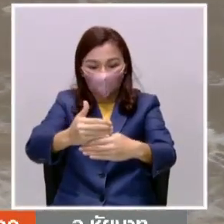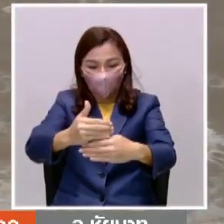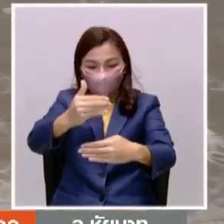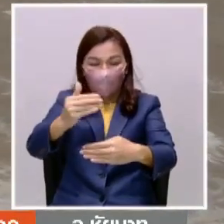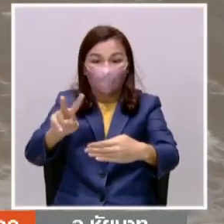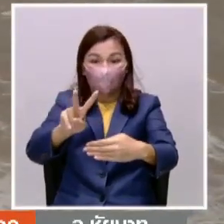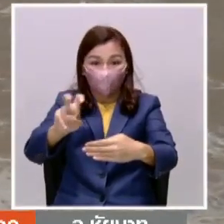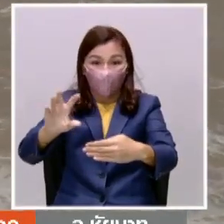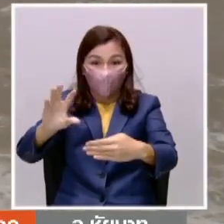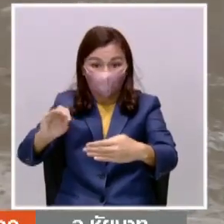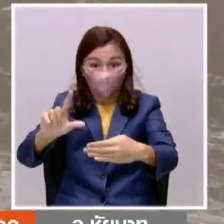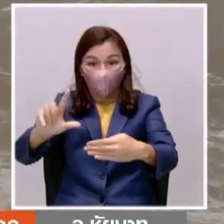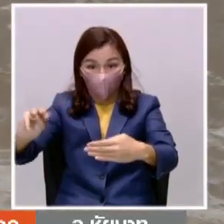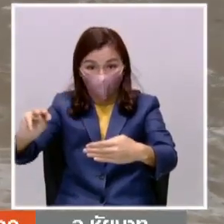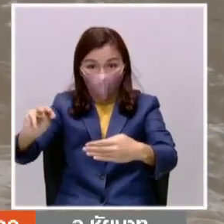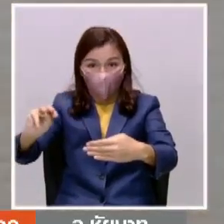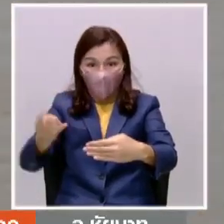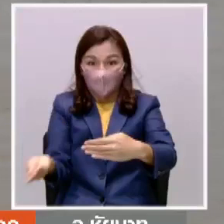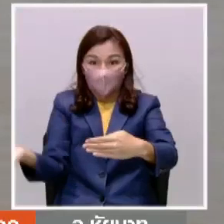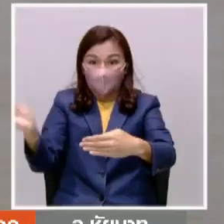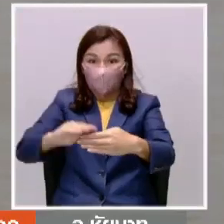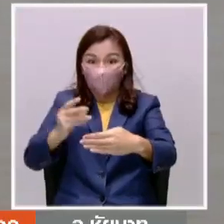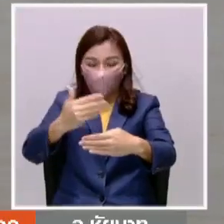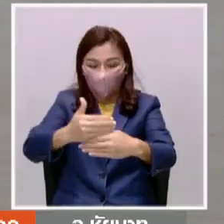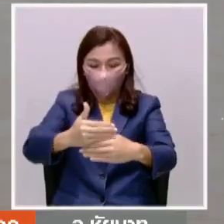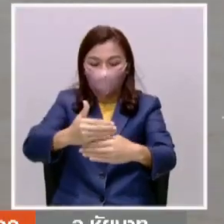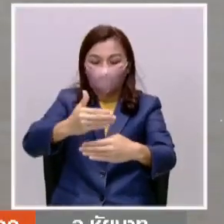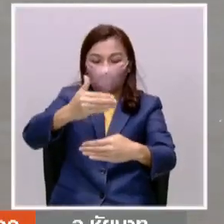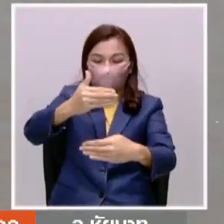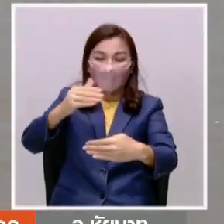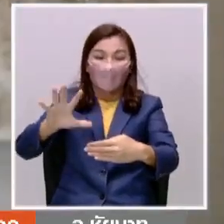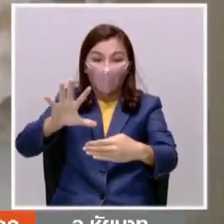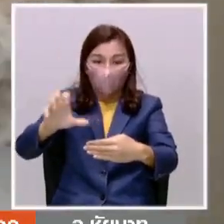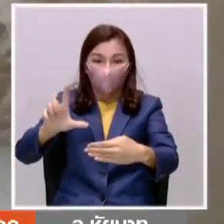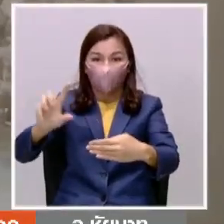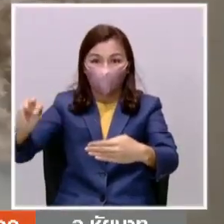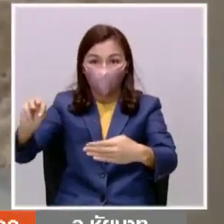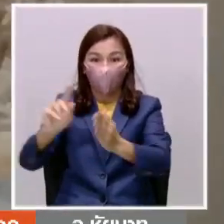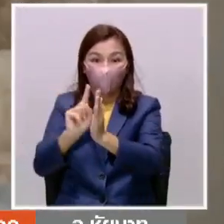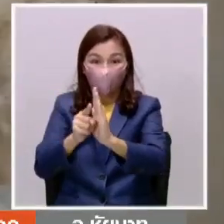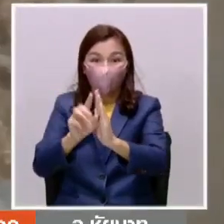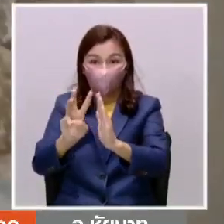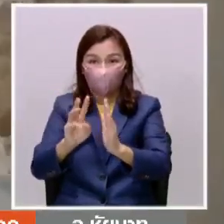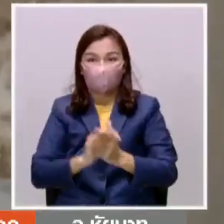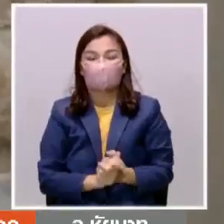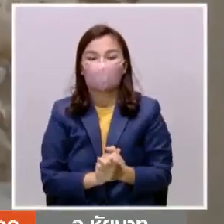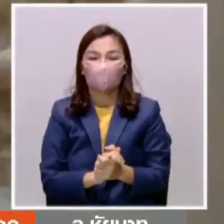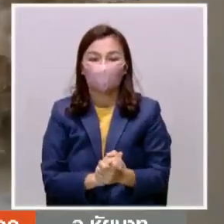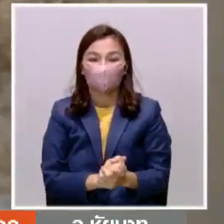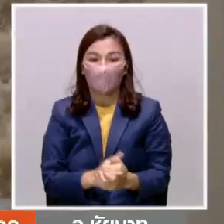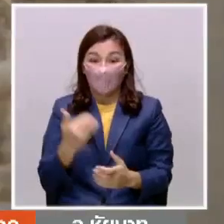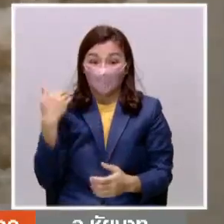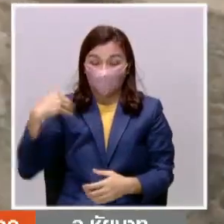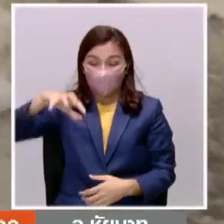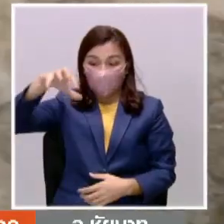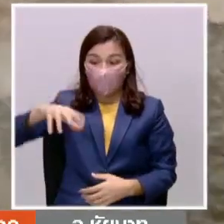250ลูกบาศก์เมตรต่อวินาทีปรับเพิ่มเป็น 500ลบ.ม.ต่อวินาทีอันด้านของสำนัก